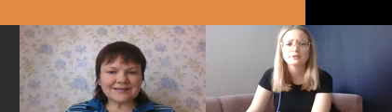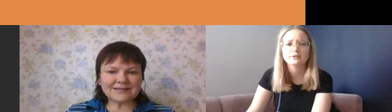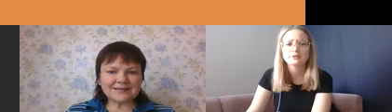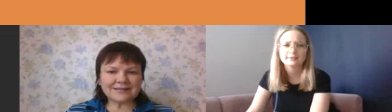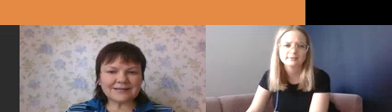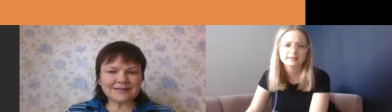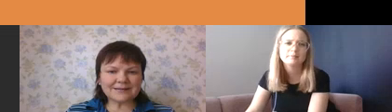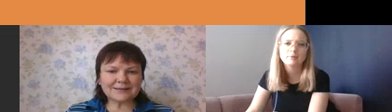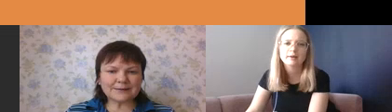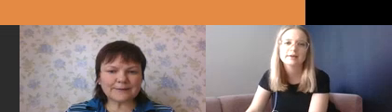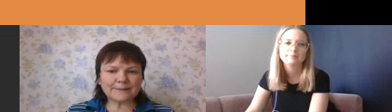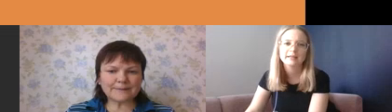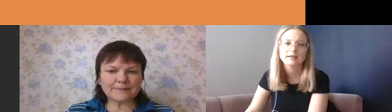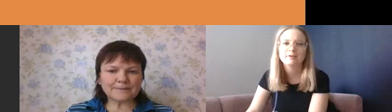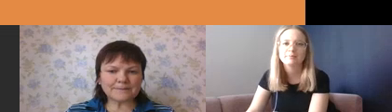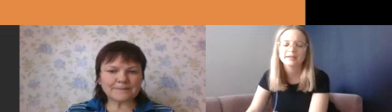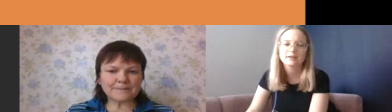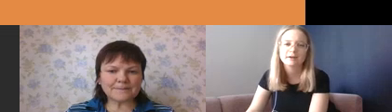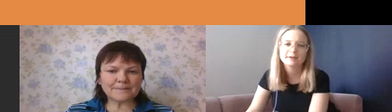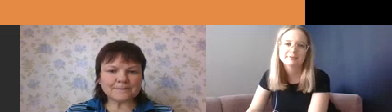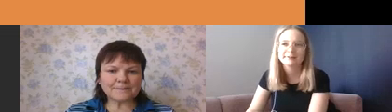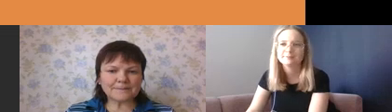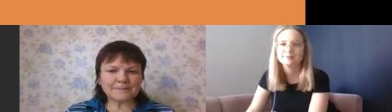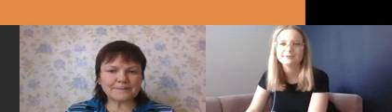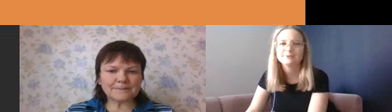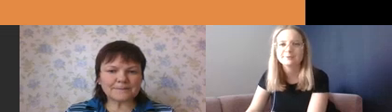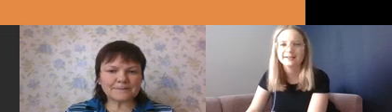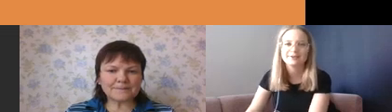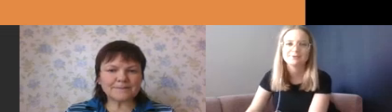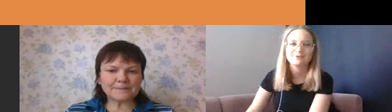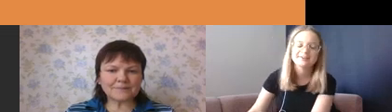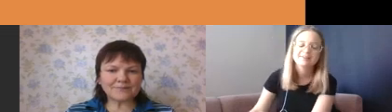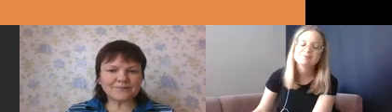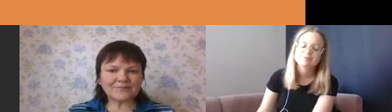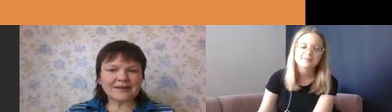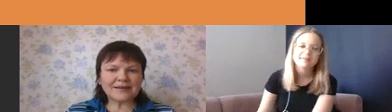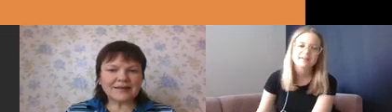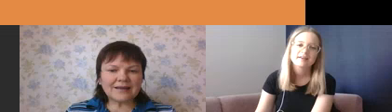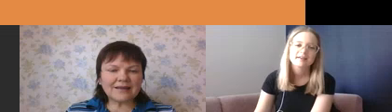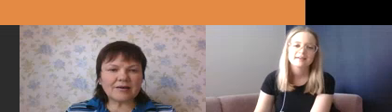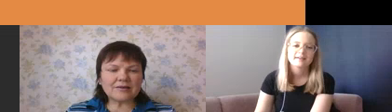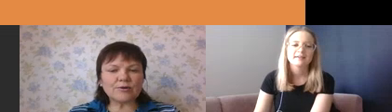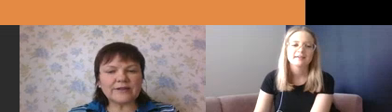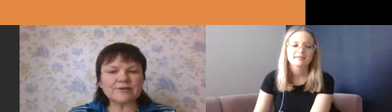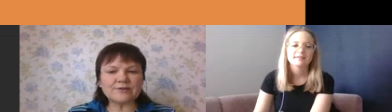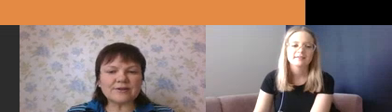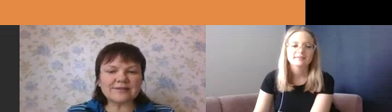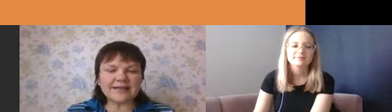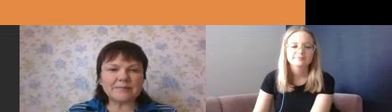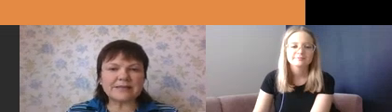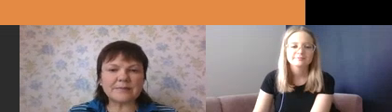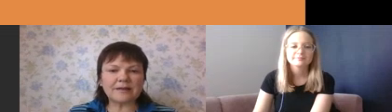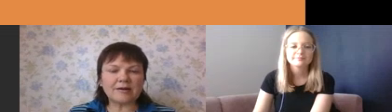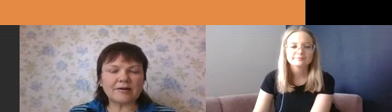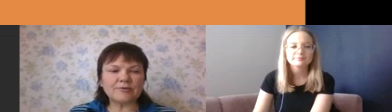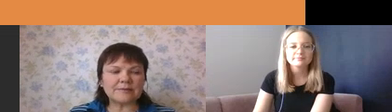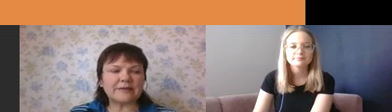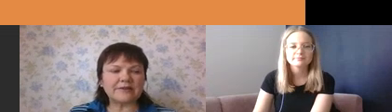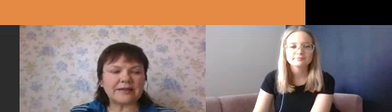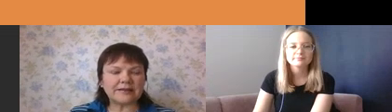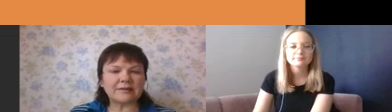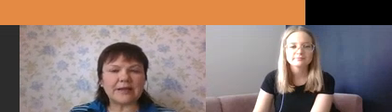kohale sunniviisiliselt, et sellel pole ju pikka nii-öelda pidu või pikka elu. Ja soovitus on ka see, et miks